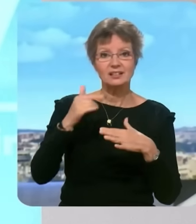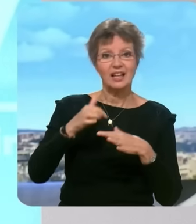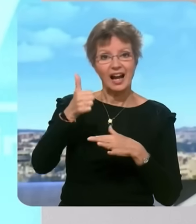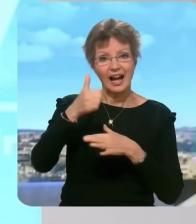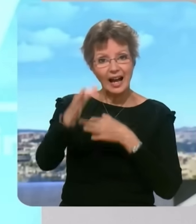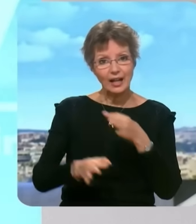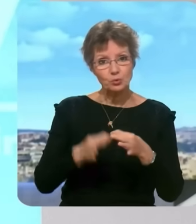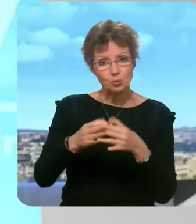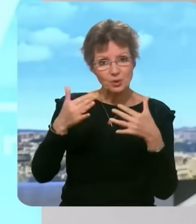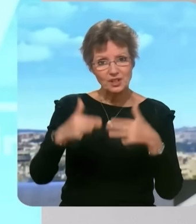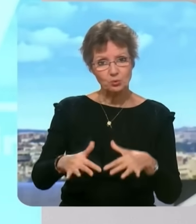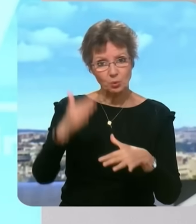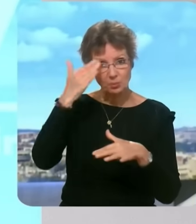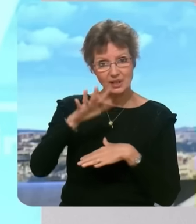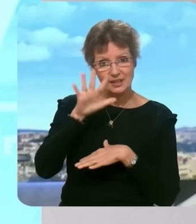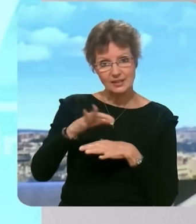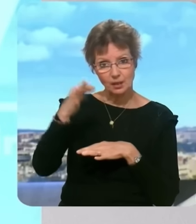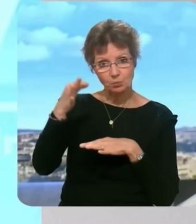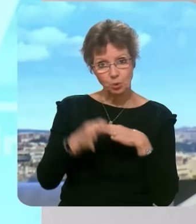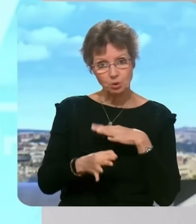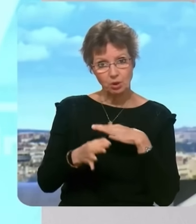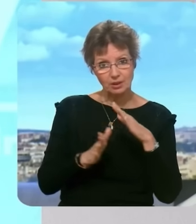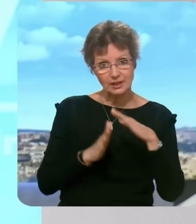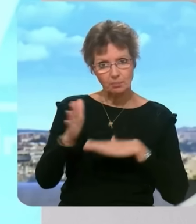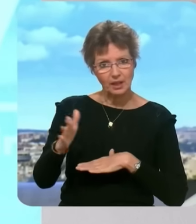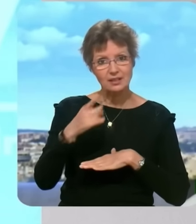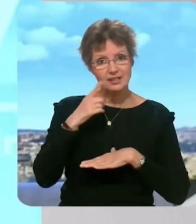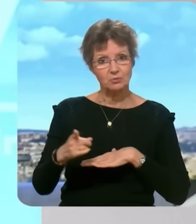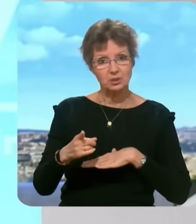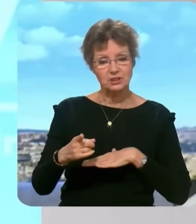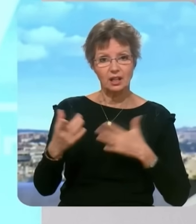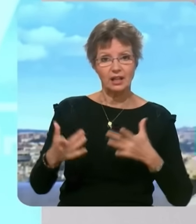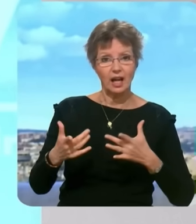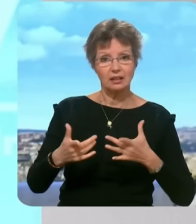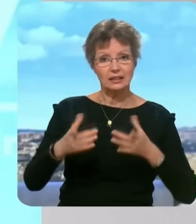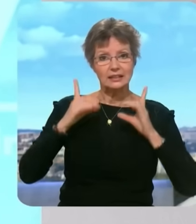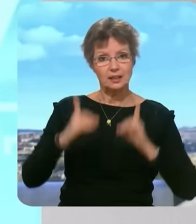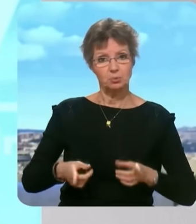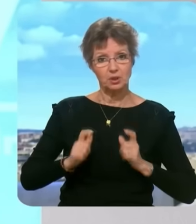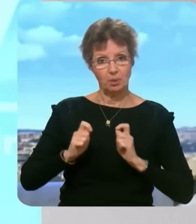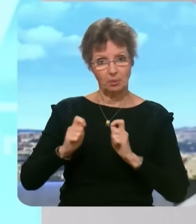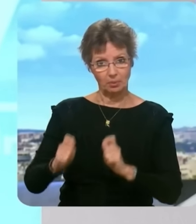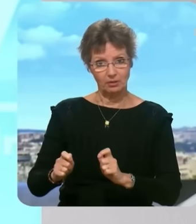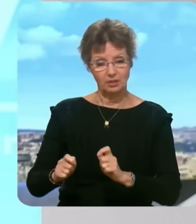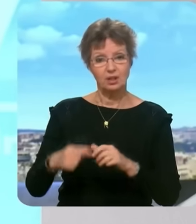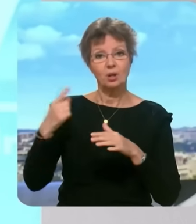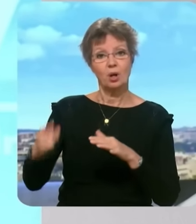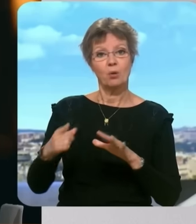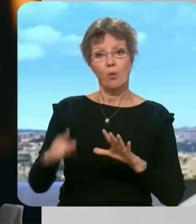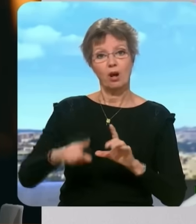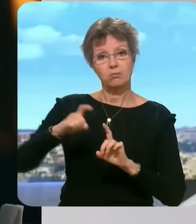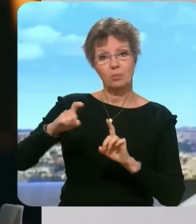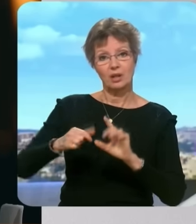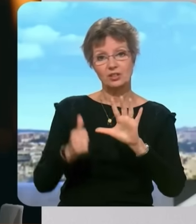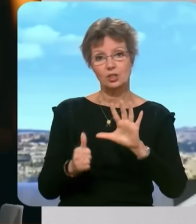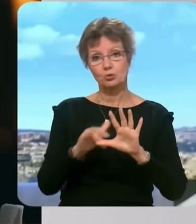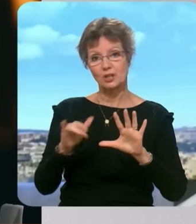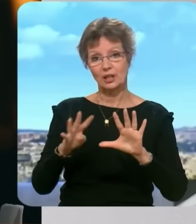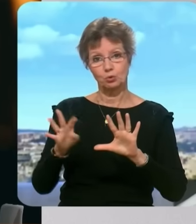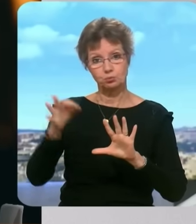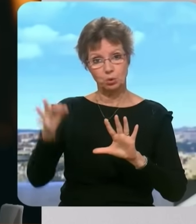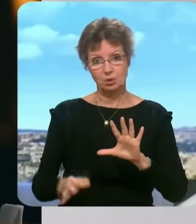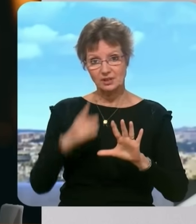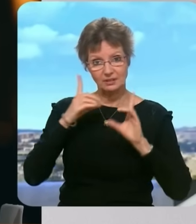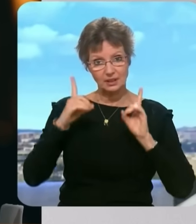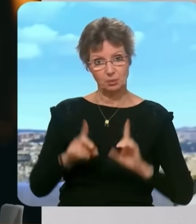listes qui passent la barre des 5% ont des élus. Or, tous les sondages, à l'heure où on parle, qui nous donnent entre 6 et 9%, nous donnent des élus. Et il n'est évidemment